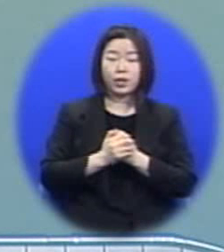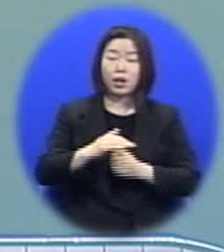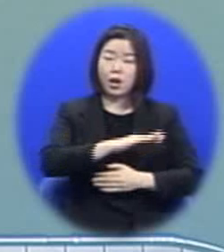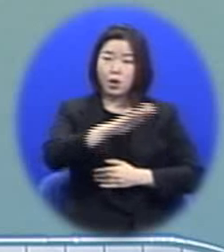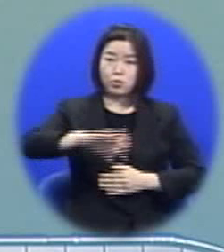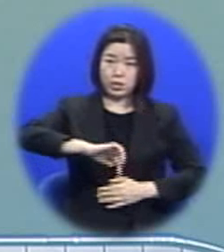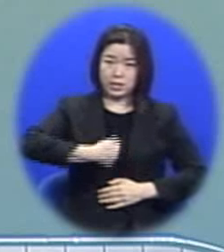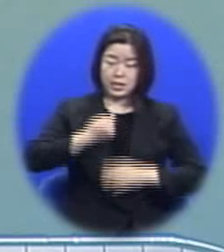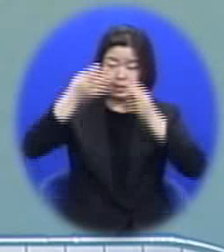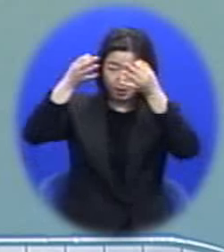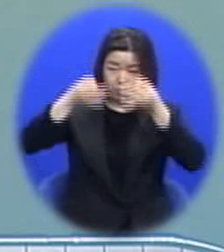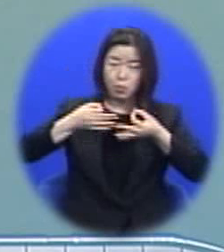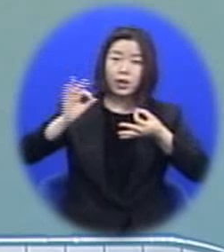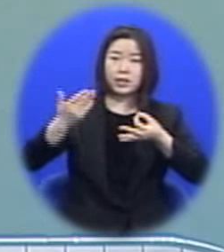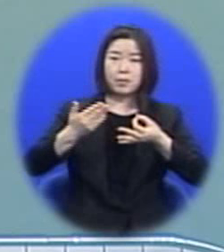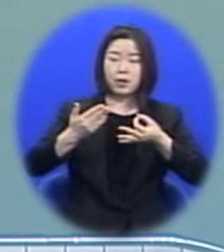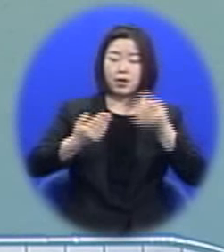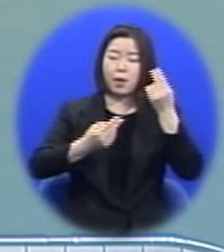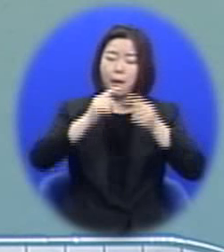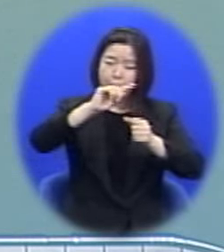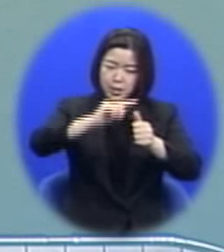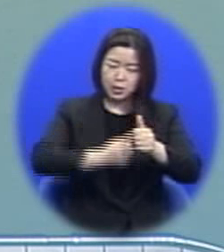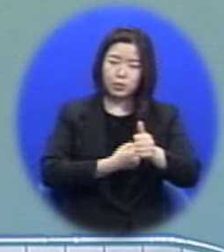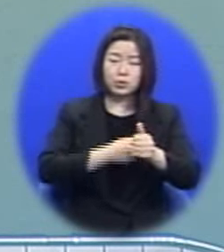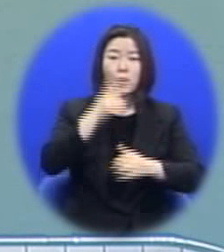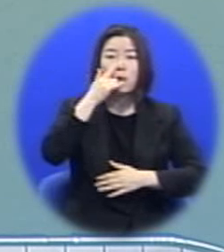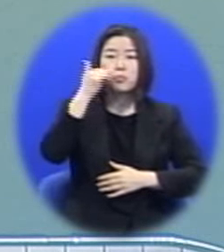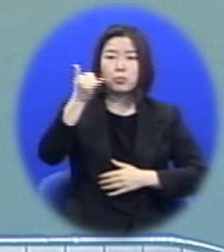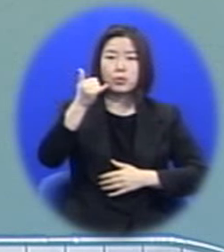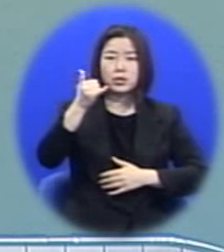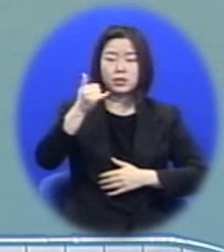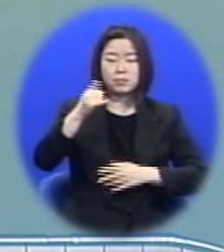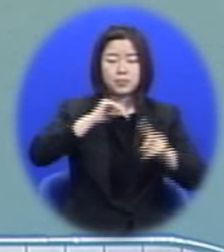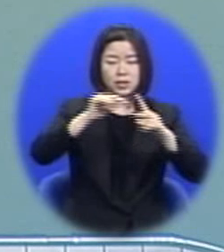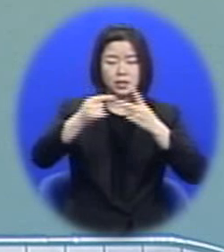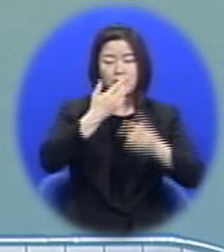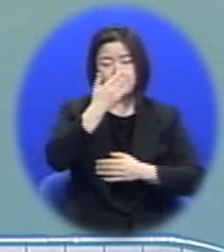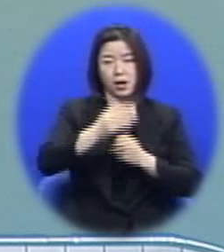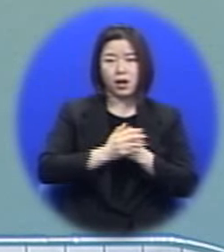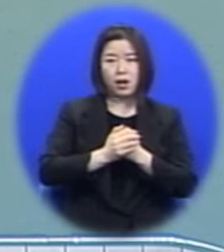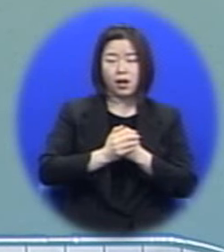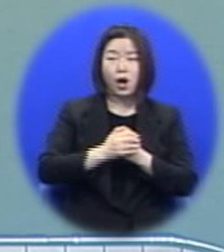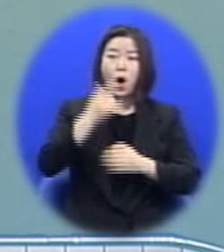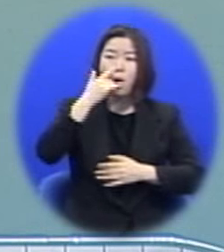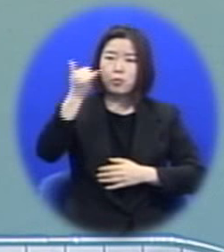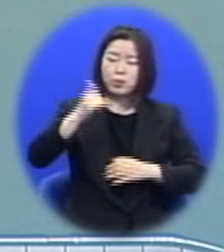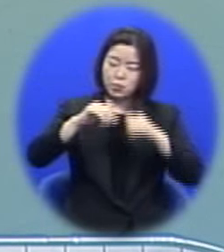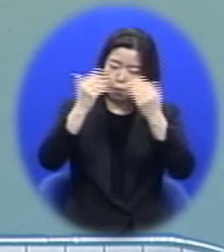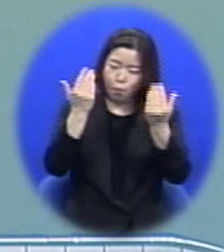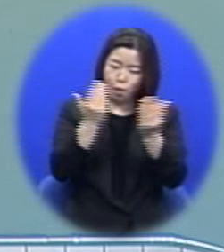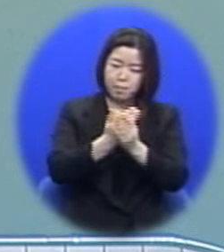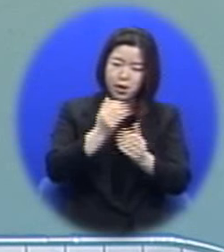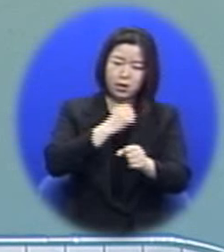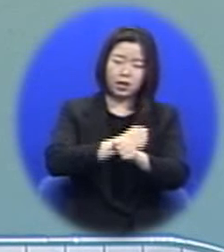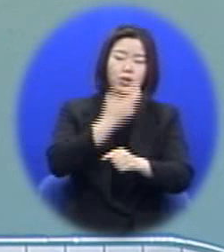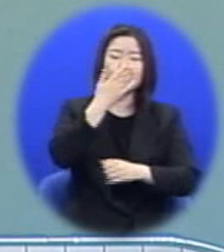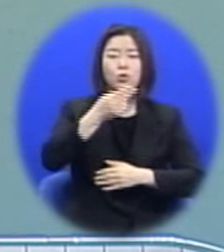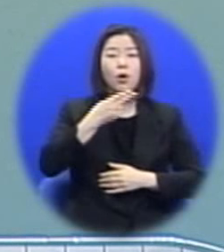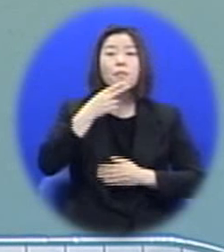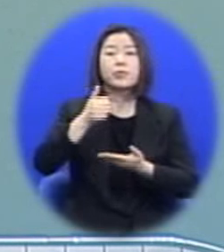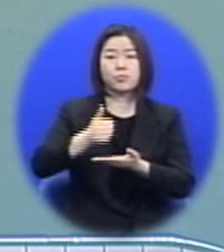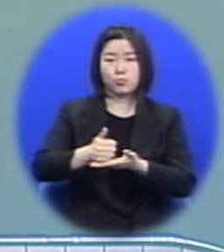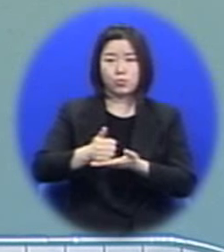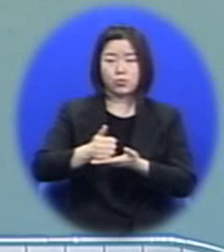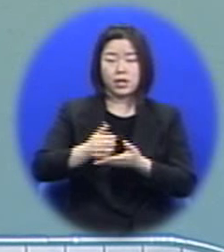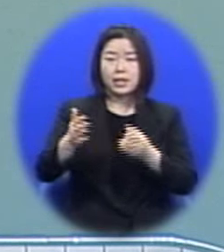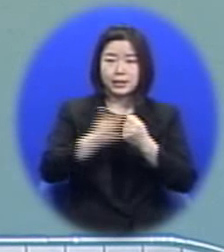우리 자신을 보게 되면 비로소 부모님을 보게 되는 거예요. 그분도 완벽할 수 없는 분이셨다는. 그렇기 때문에 그